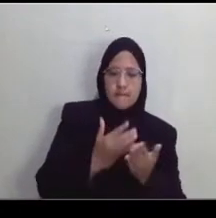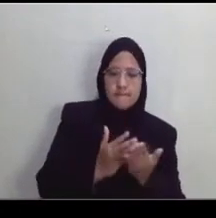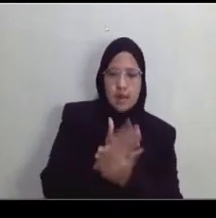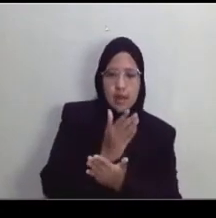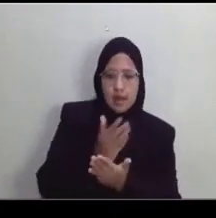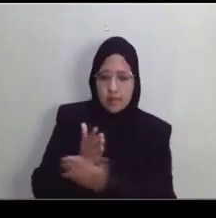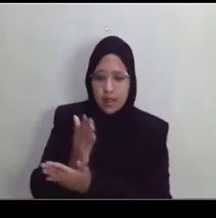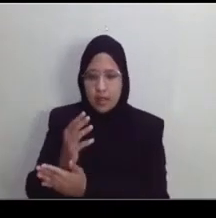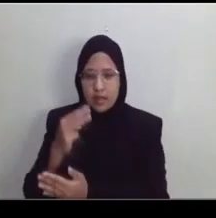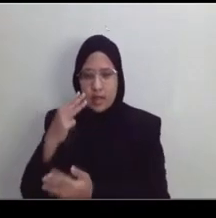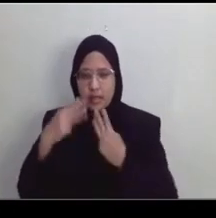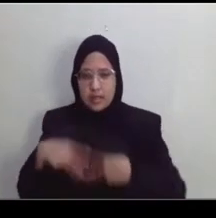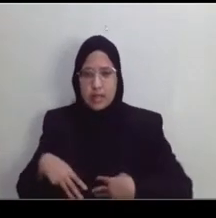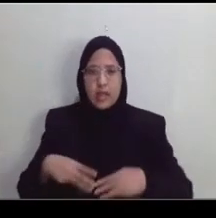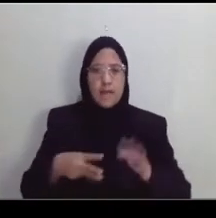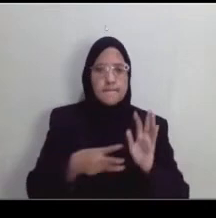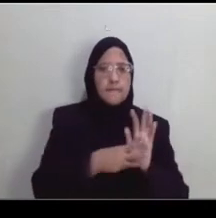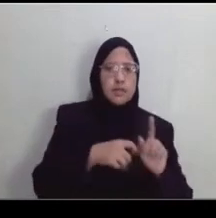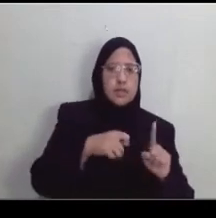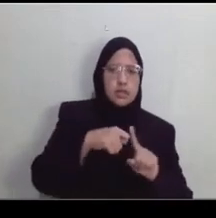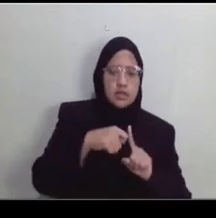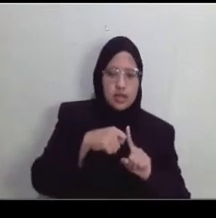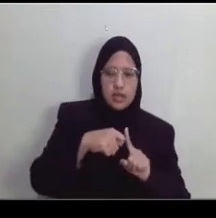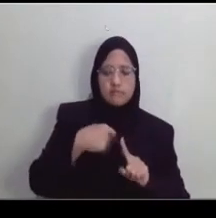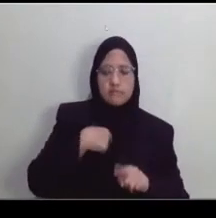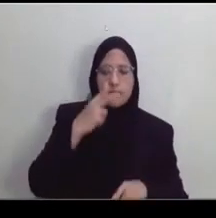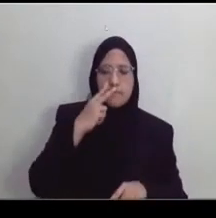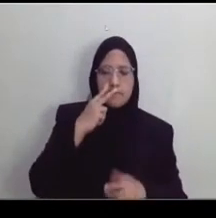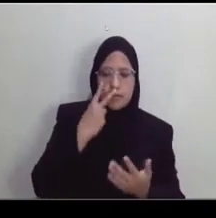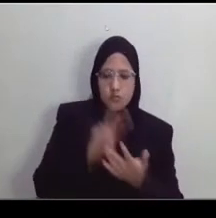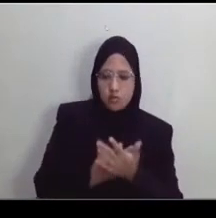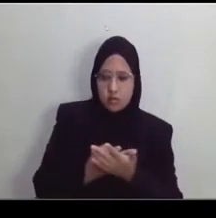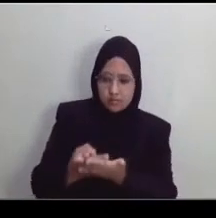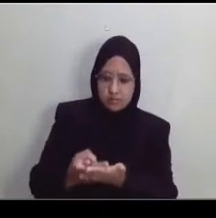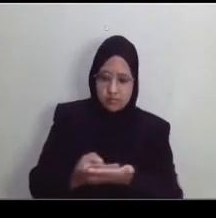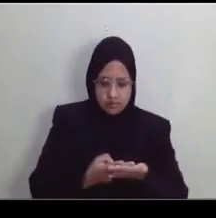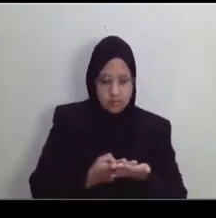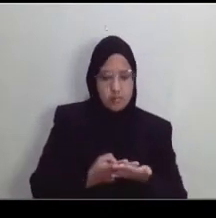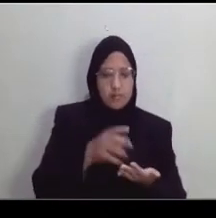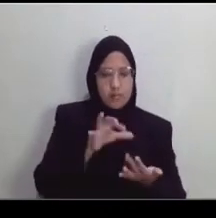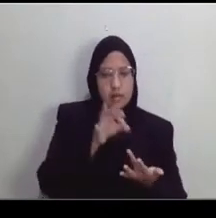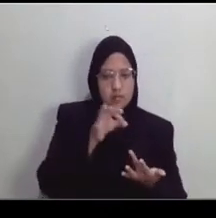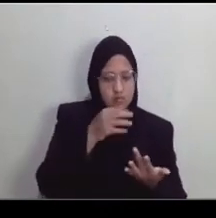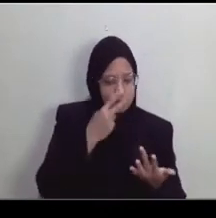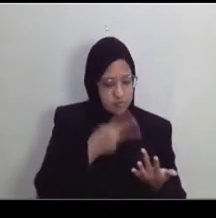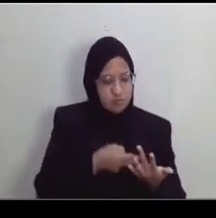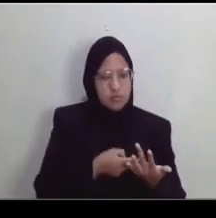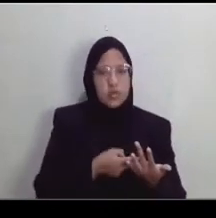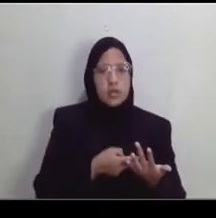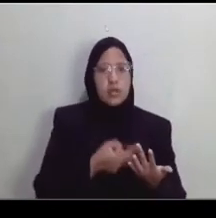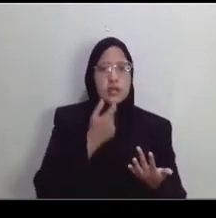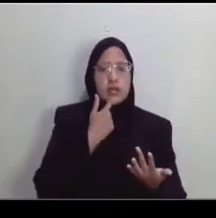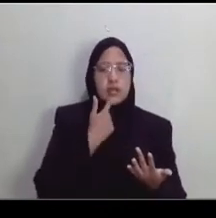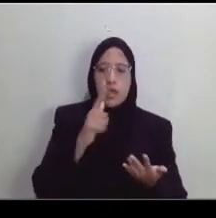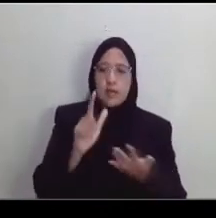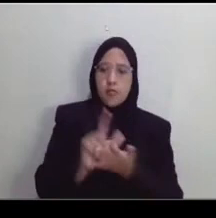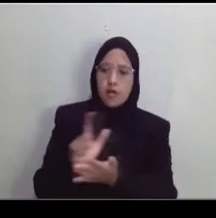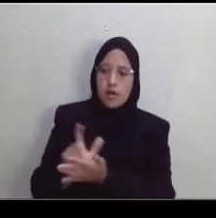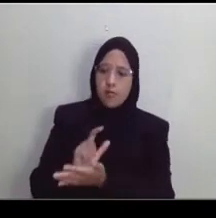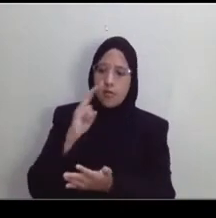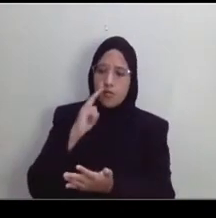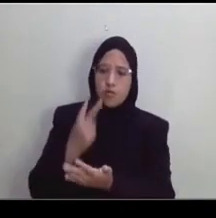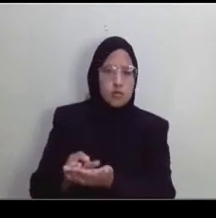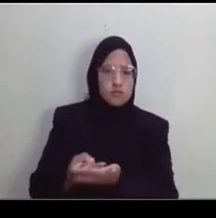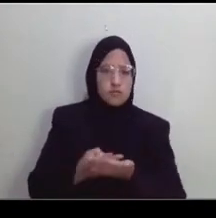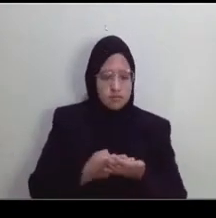kehormatan juga menemukan fakta sebagaimana didalilkan o oleh para pelapor dan pada saat ini